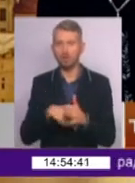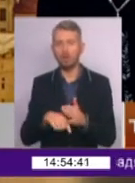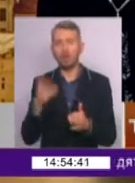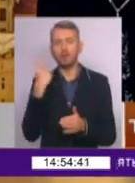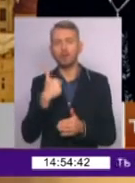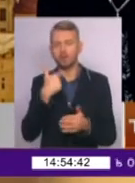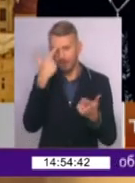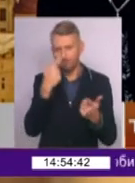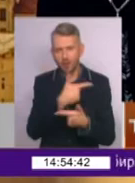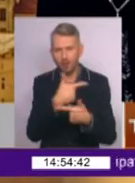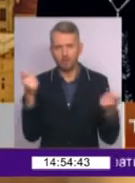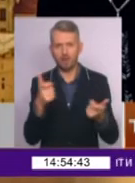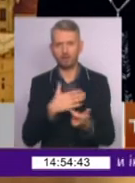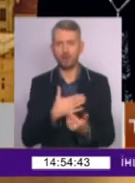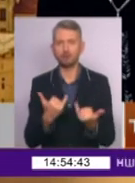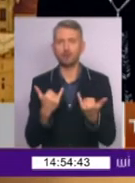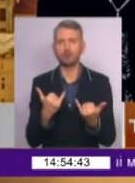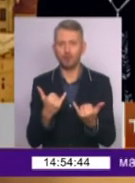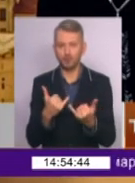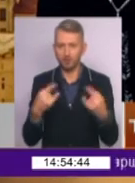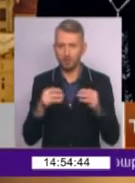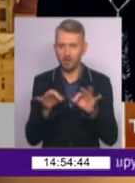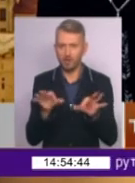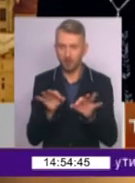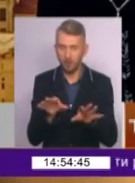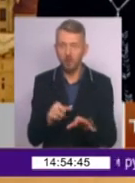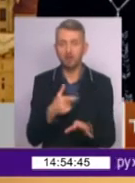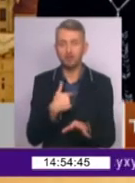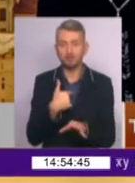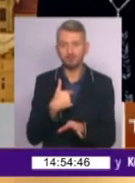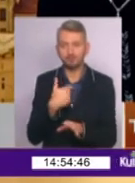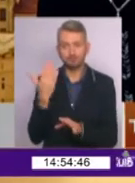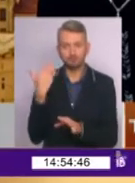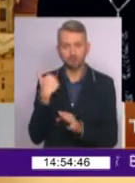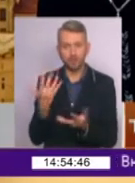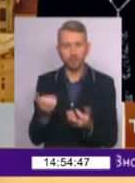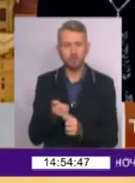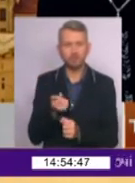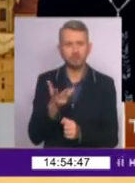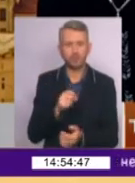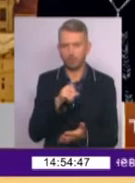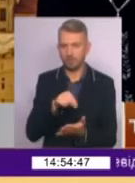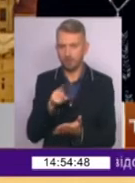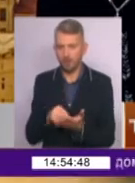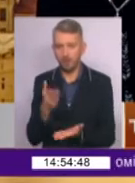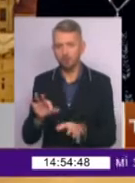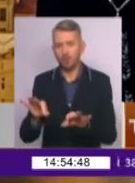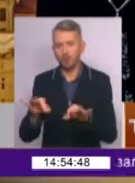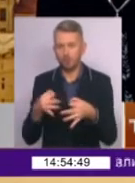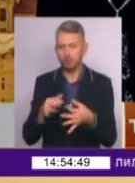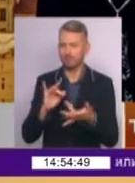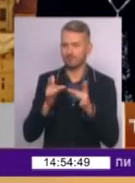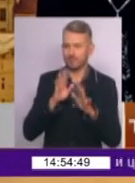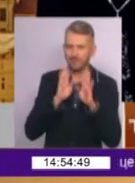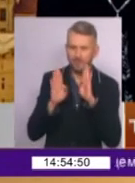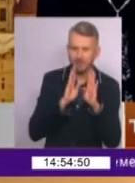анонсуючи нашу сьогоднішню передачу, я напередодні отримав цілу низку питань, якщо ви дозволите, і в соціальних мережах, і